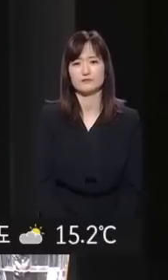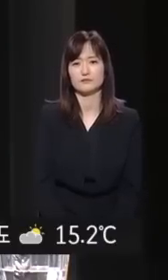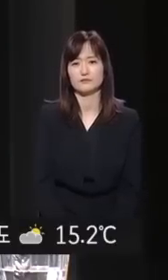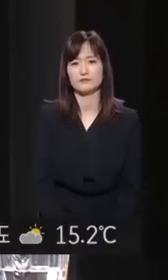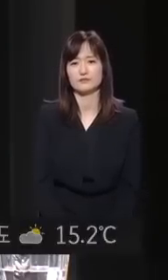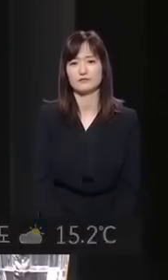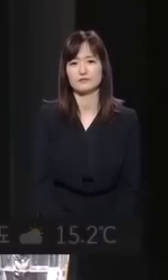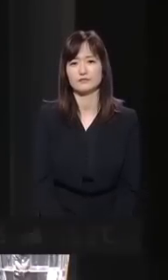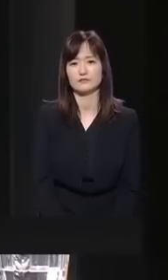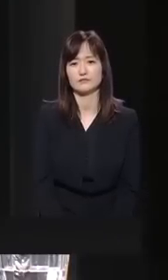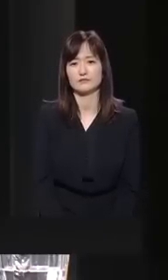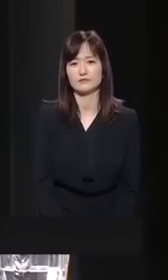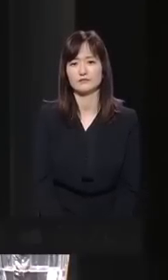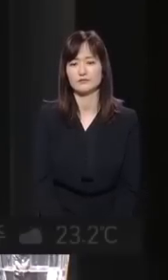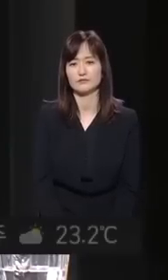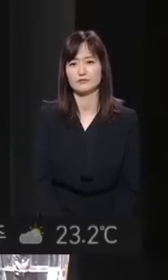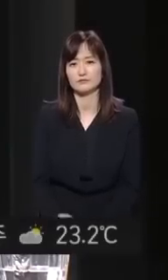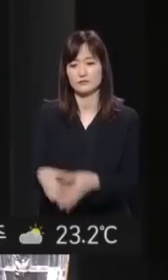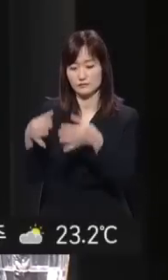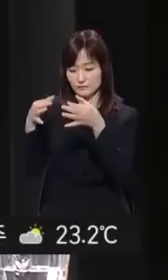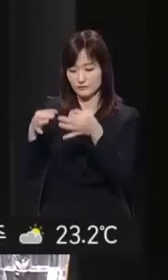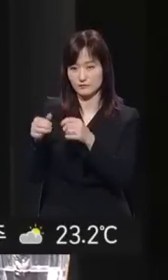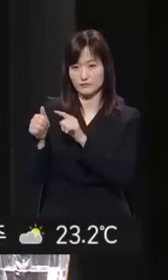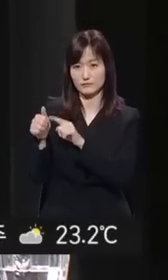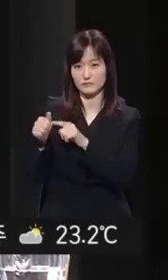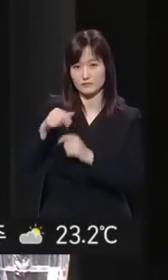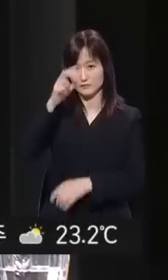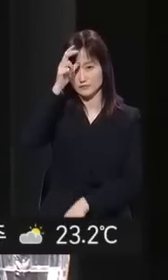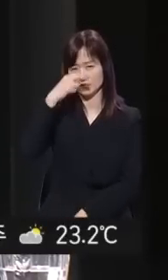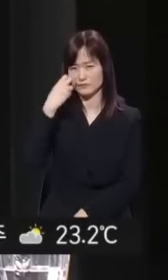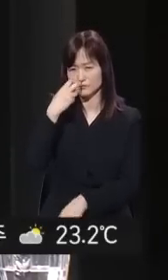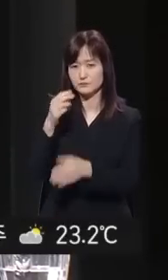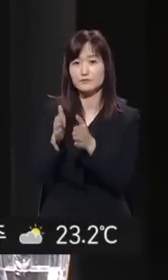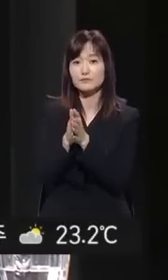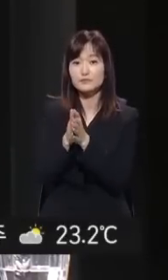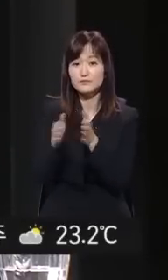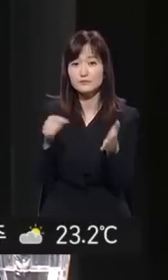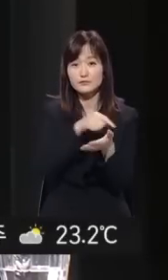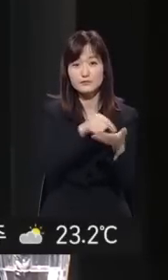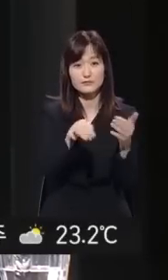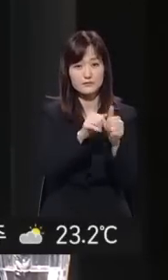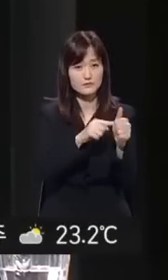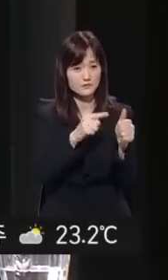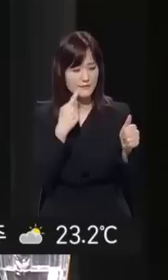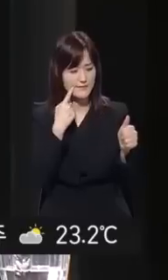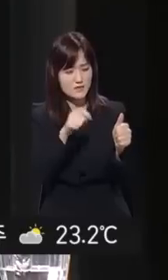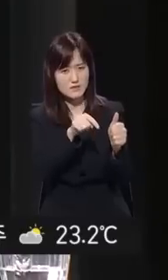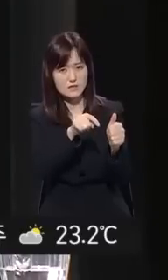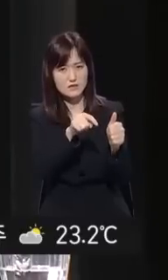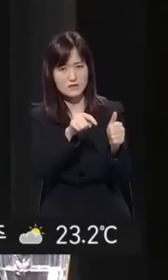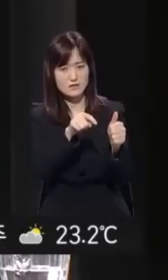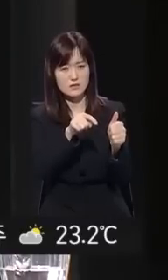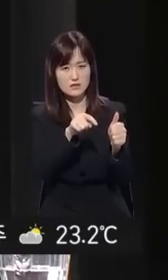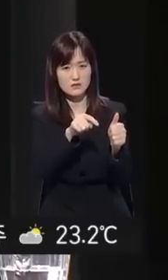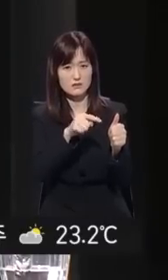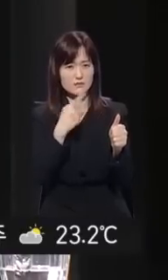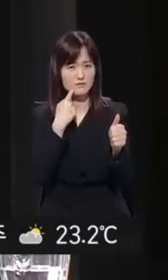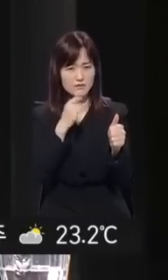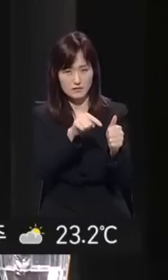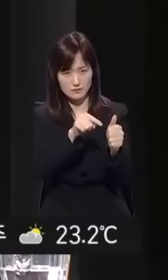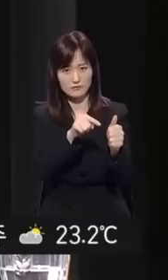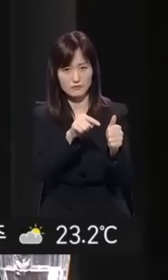자이 가해자이 김씨이 경찰 수사가 시작됐음에도 피해자를 향해서 협박을 오히려 협박을